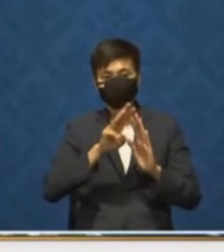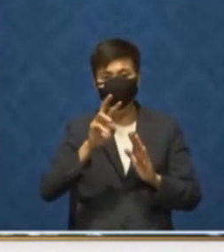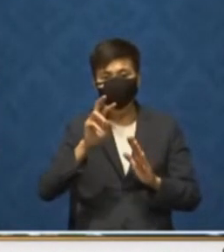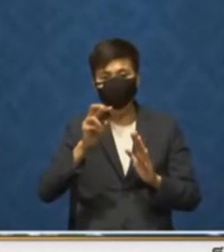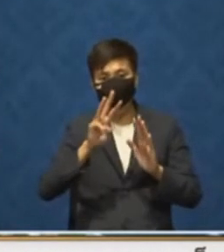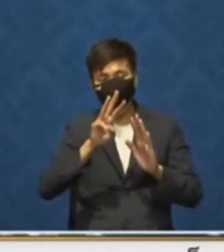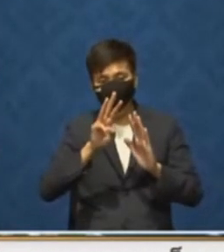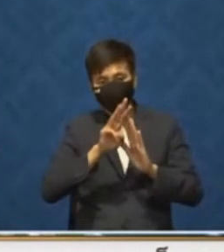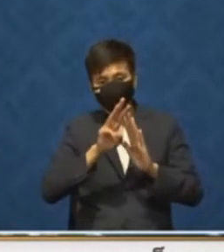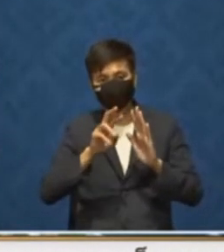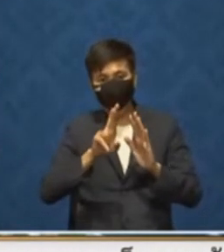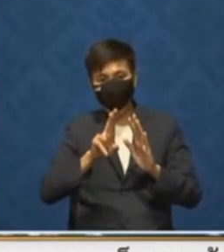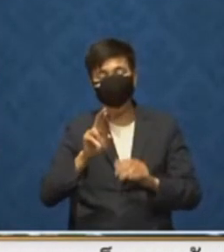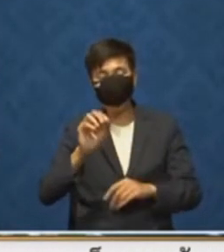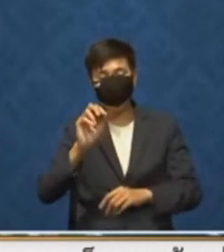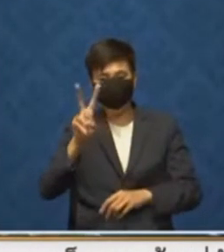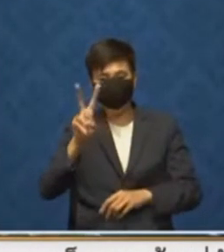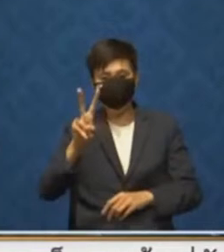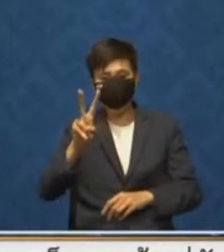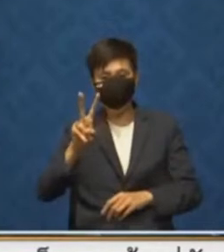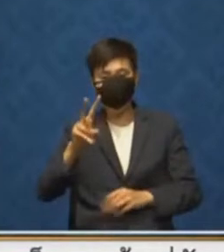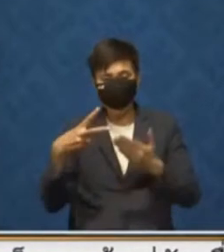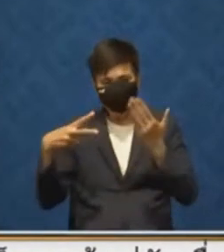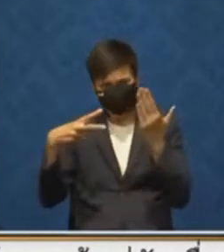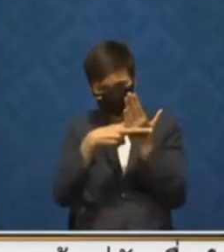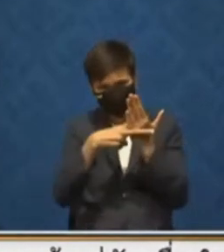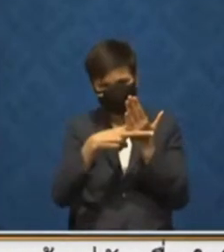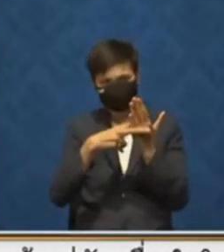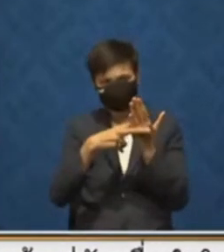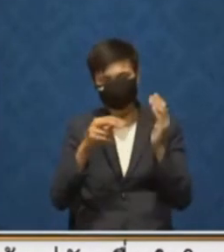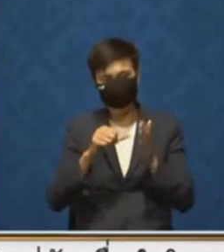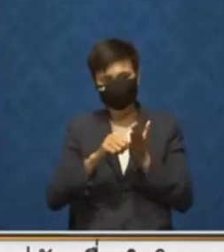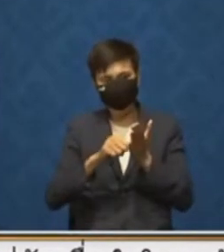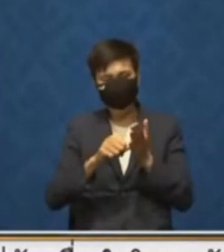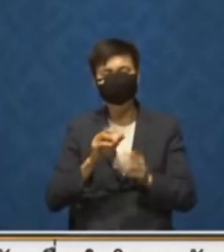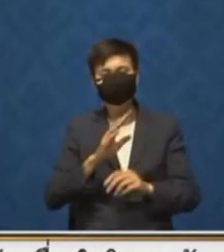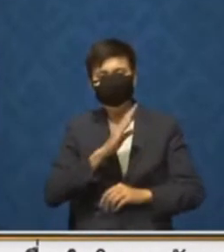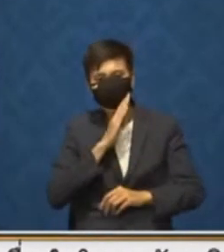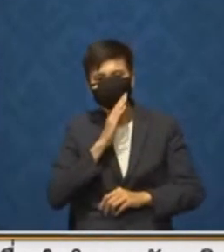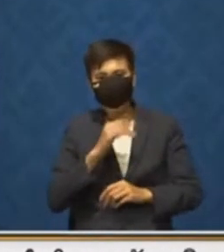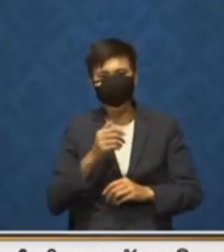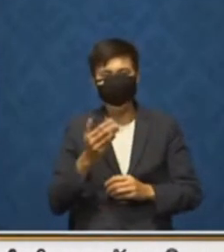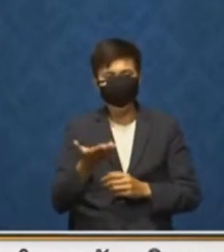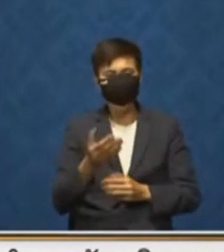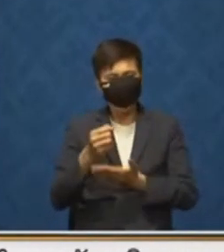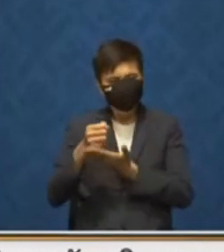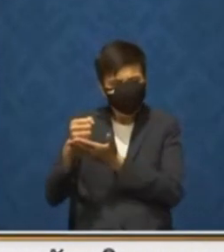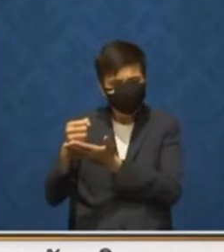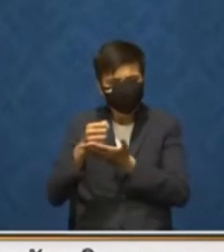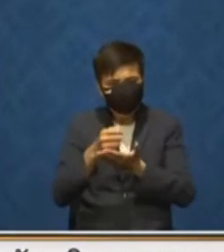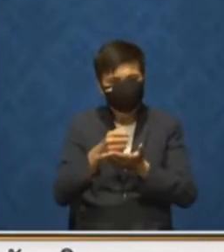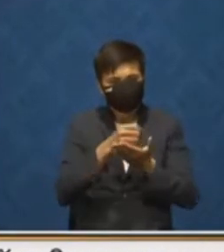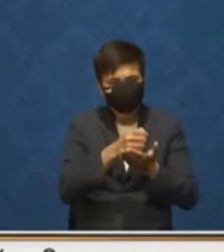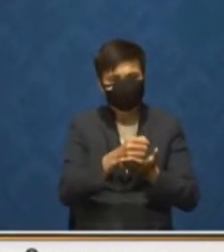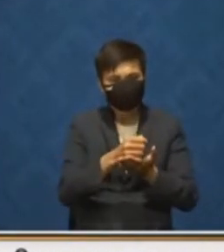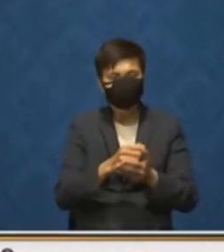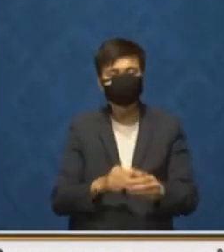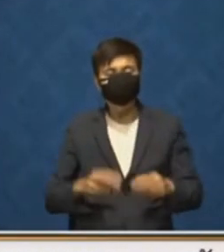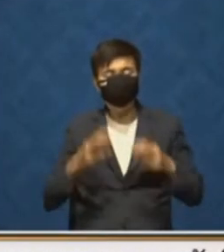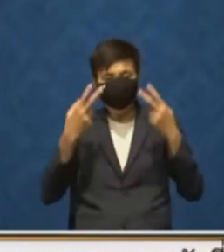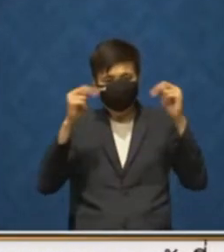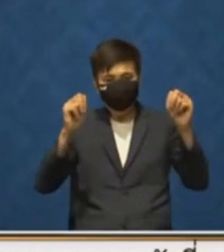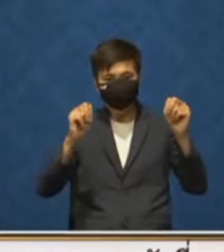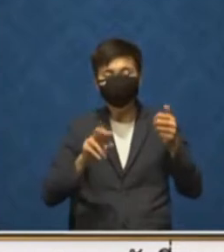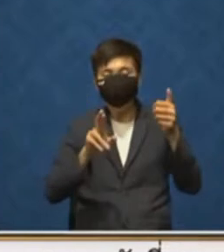และผมจะอธิบายคำว่าจะต้องกลับเพราะอะไรแต่ถ้าท่านพยายามจะอบอุ่มคนรอบตัวของท่านบิ๊กป้อมทำผมเห็นด้วยครับเรื่อง